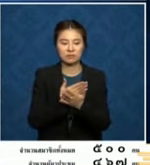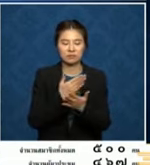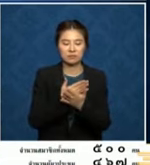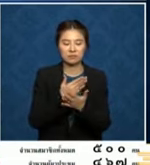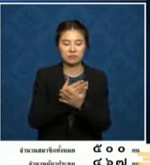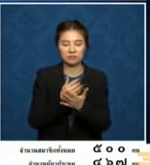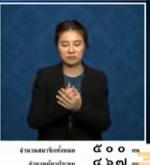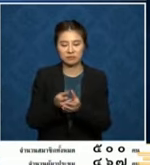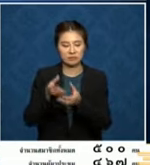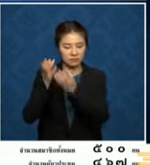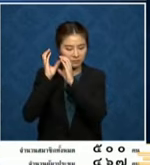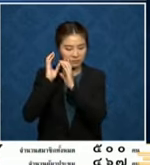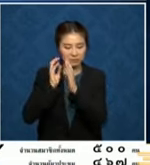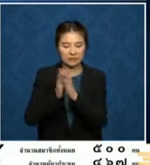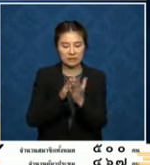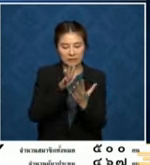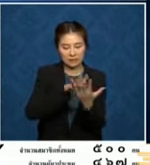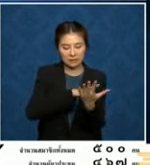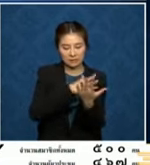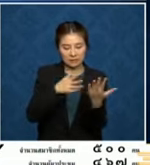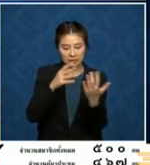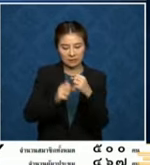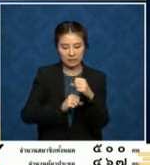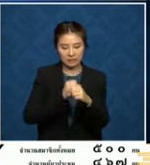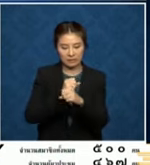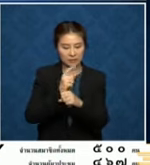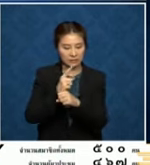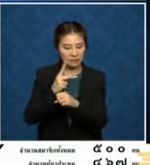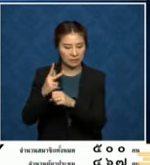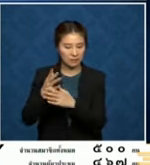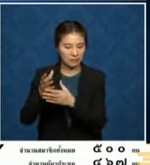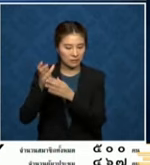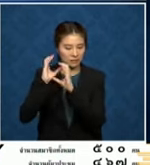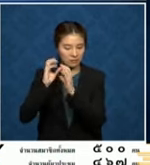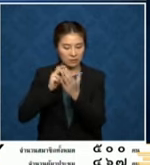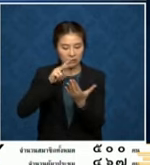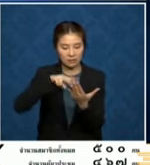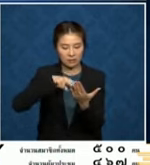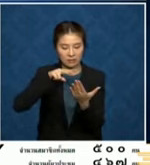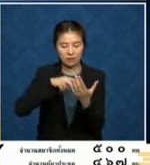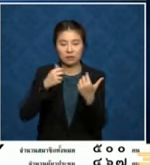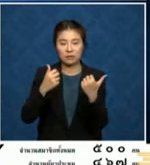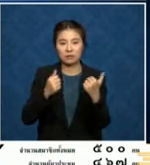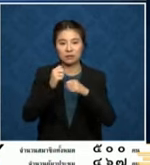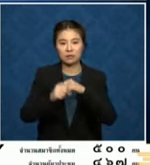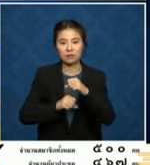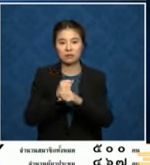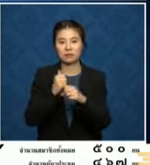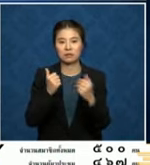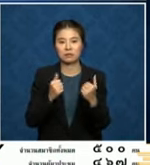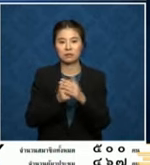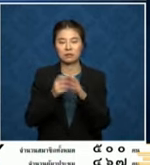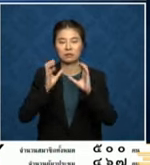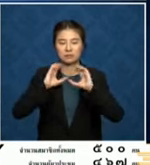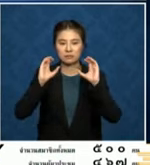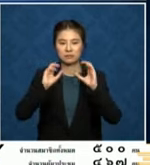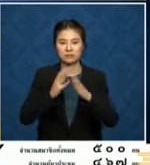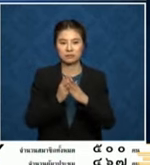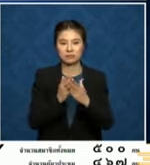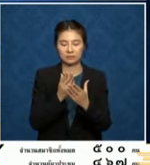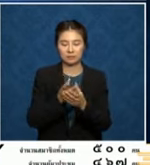ง3ปีย้อนหลังเนี่ยนะฮะของงบประมาณปีนี้เนื่องจากรัฐบาลเนี่ยไปให้ทบท